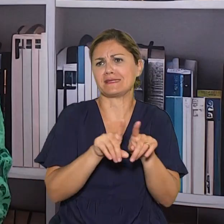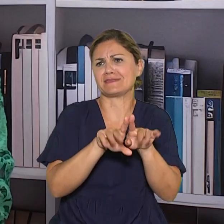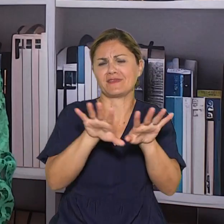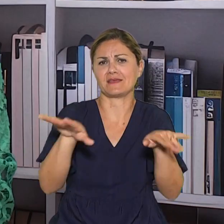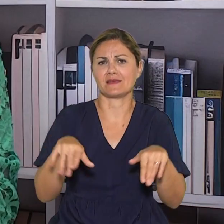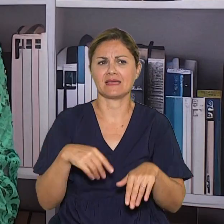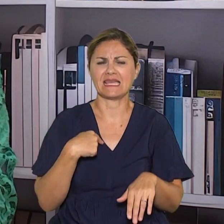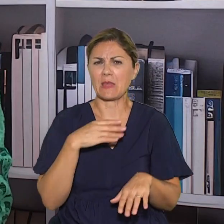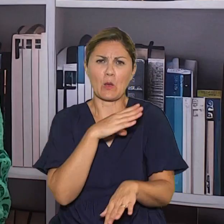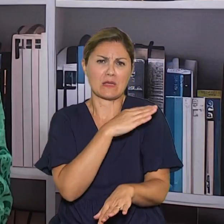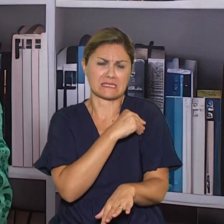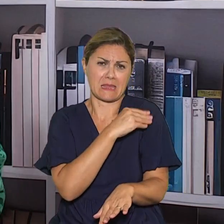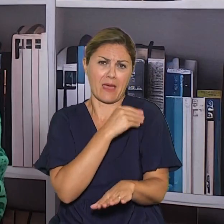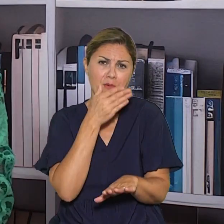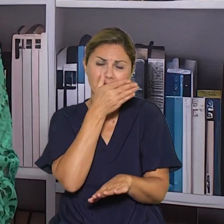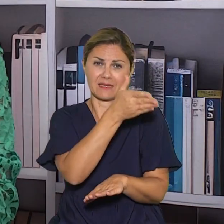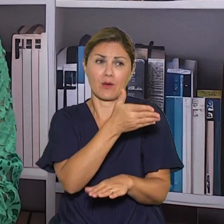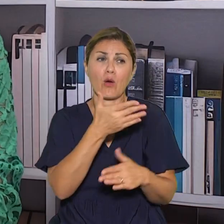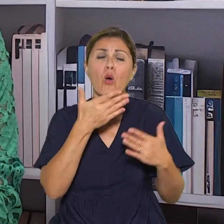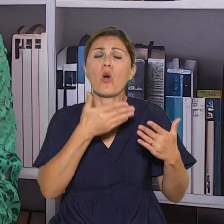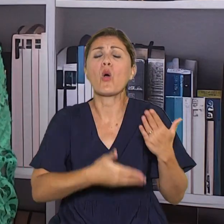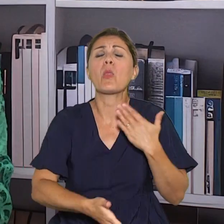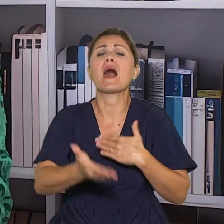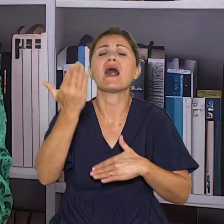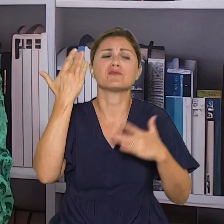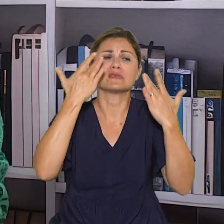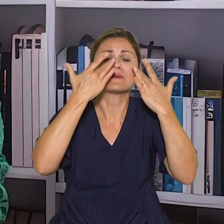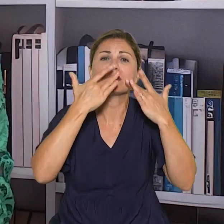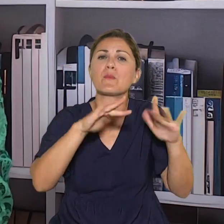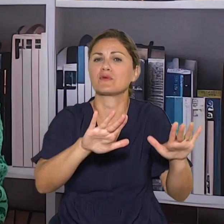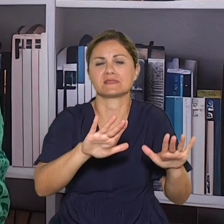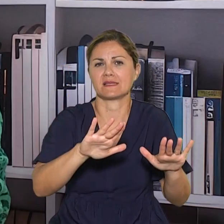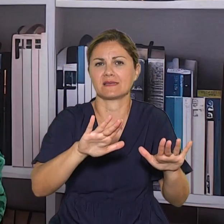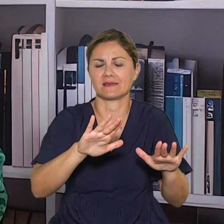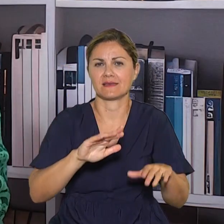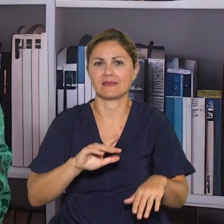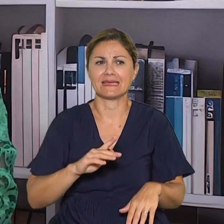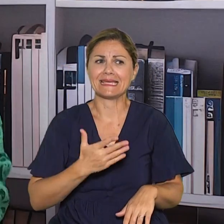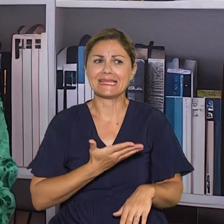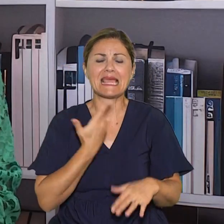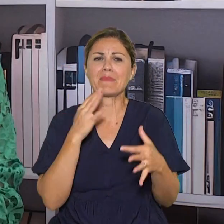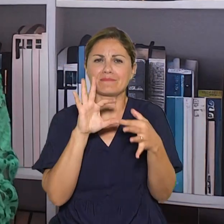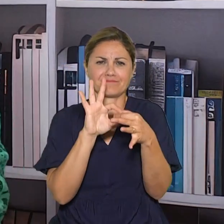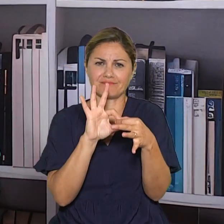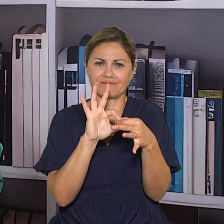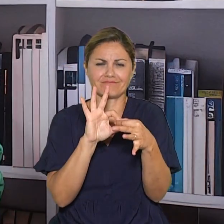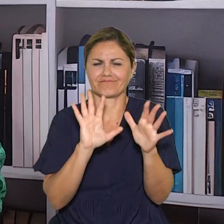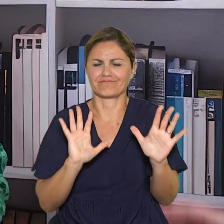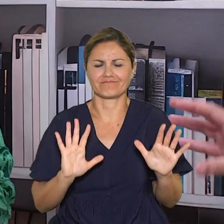mjesta. Ja tamo slabo idem, jer sam ja odavno otišla od tamo, tako da baš nemam neki kontakt.